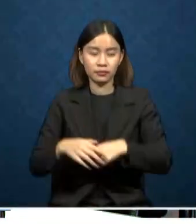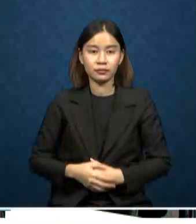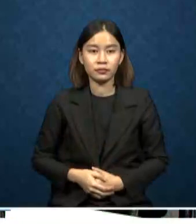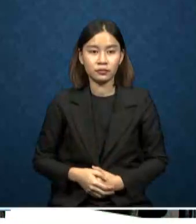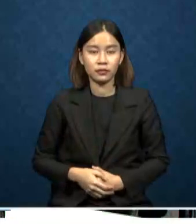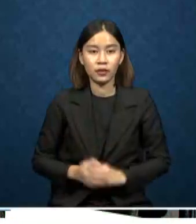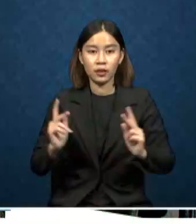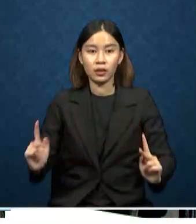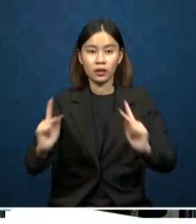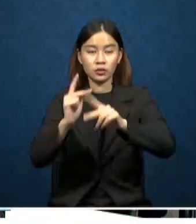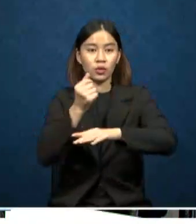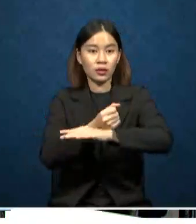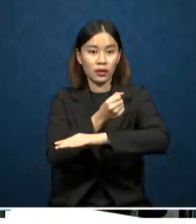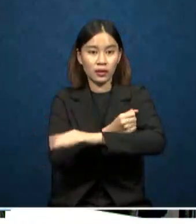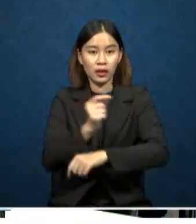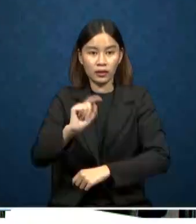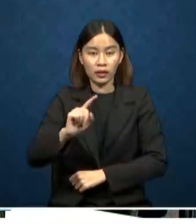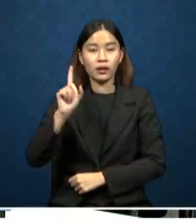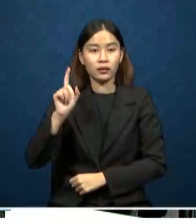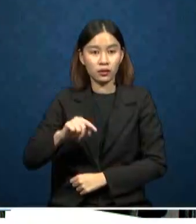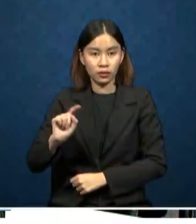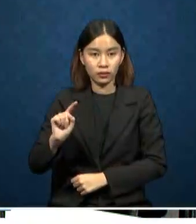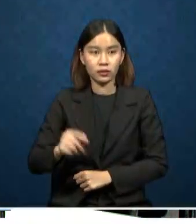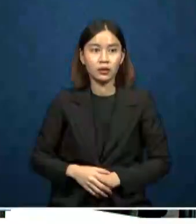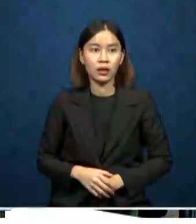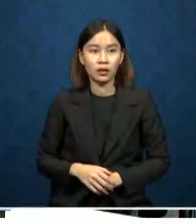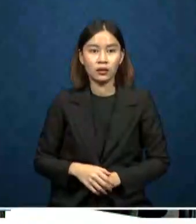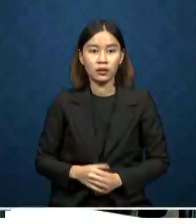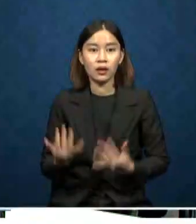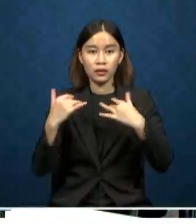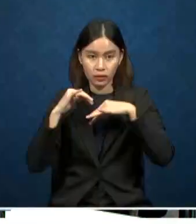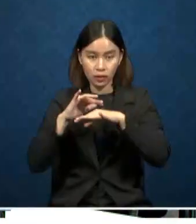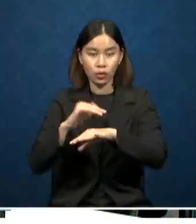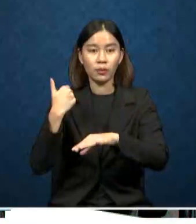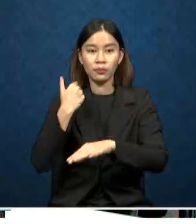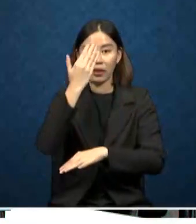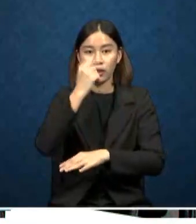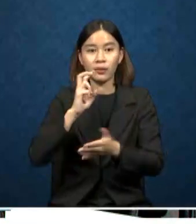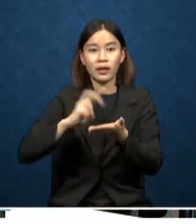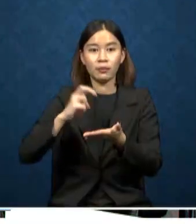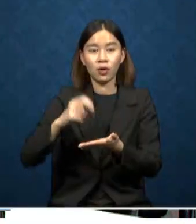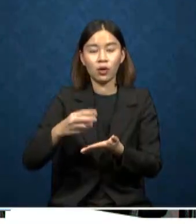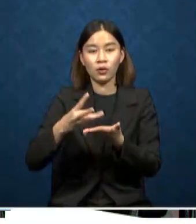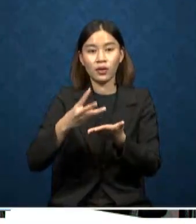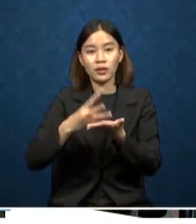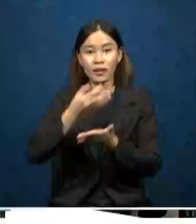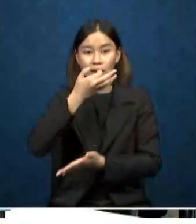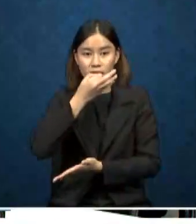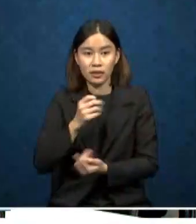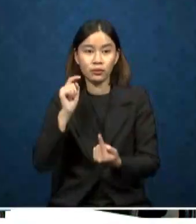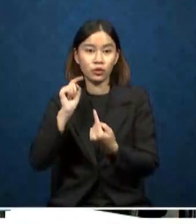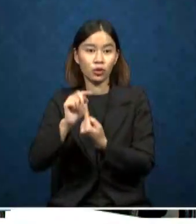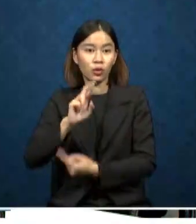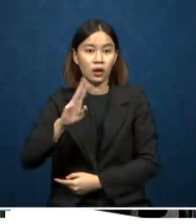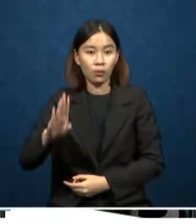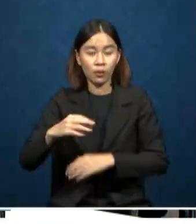และกระทรวงแรงงานเองนั้นเนี่ยก็ต้องเข้ามาอยู่ในส่วนนี้ด้วยเพื่อรับรองวิชาชีพเพื่อที่จะเข้าสู่ระบบการ